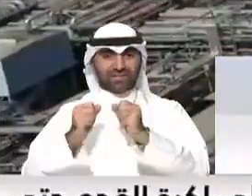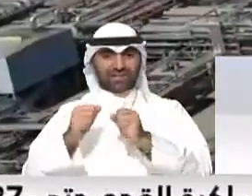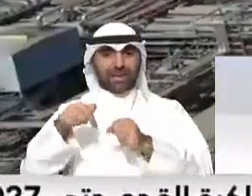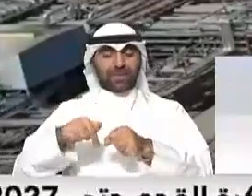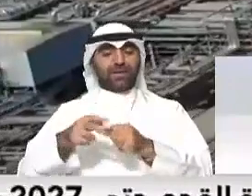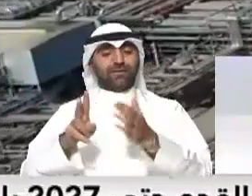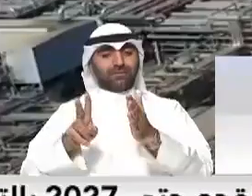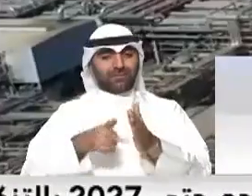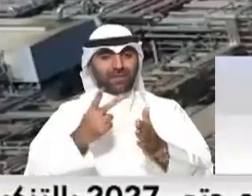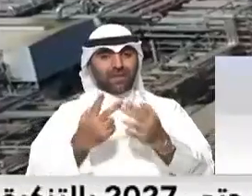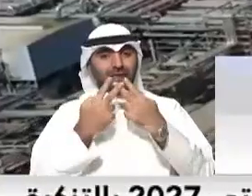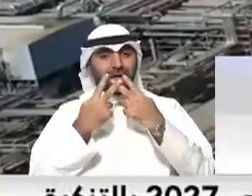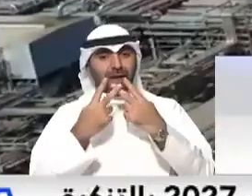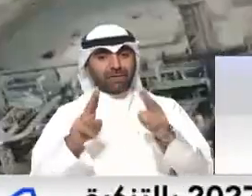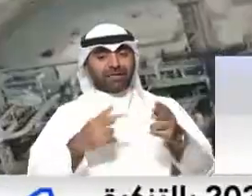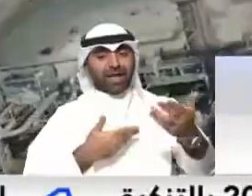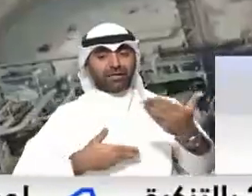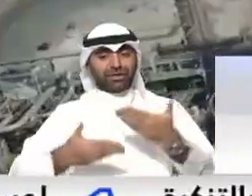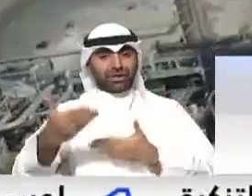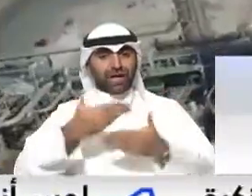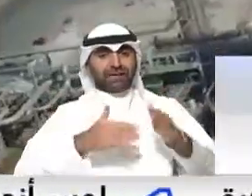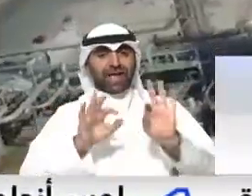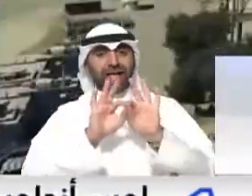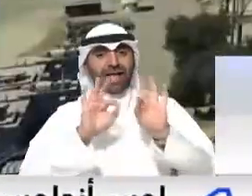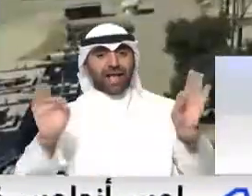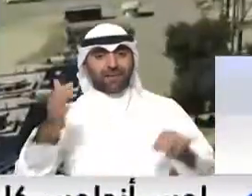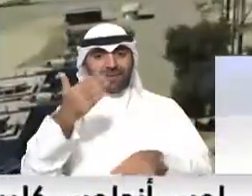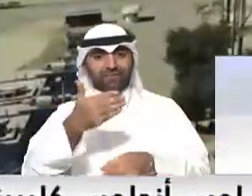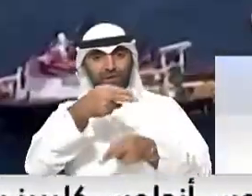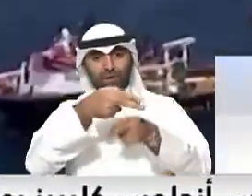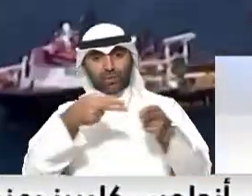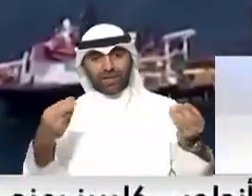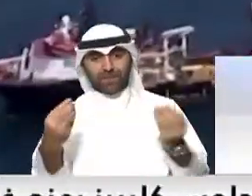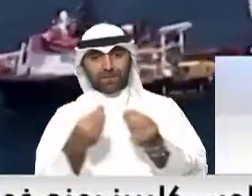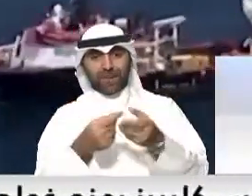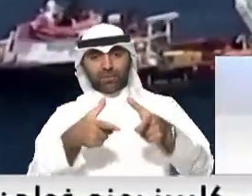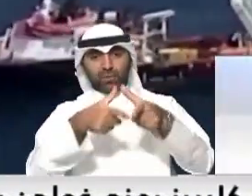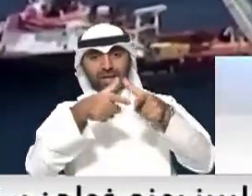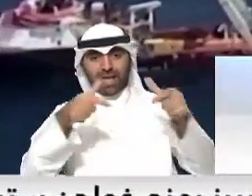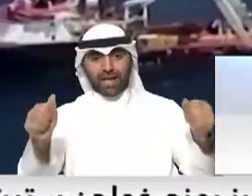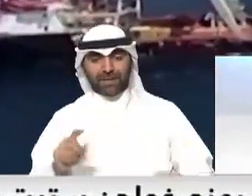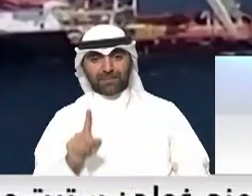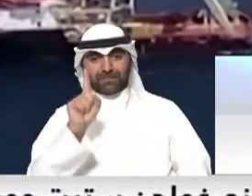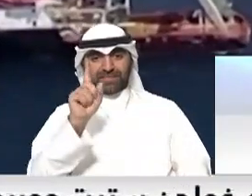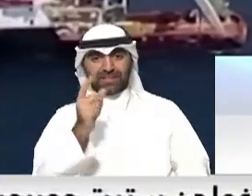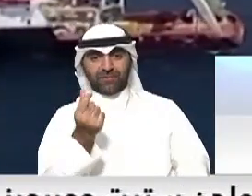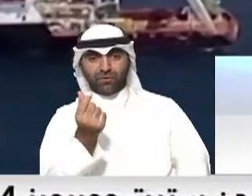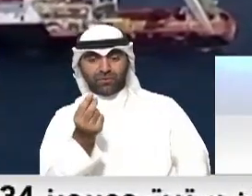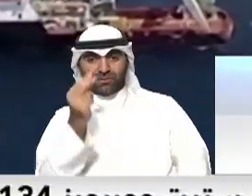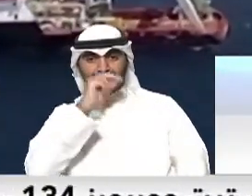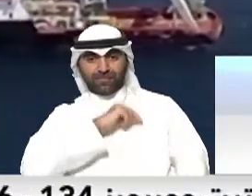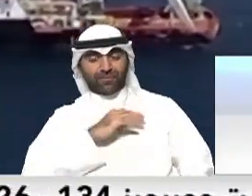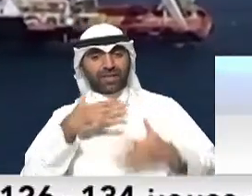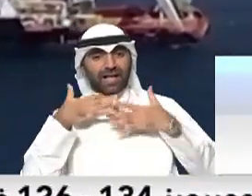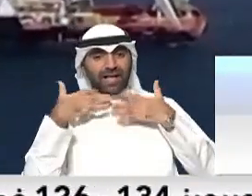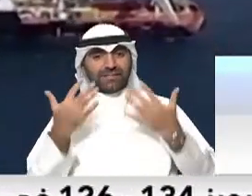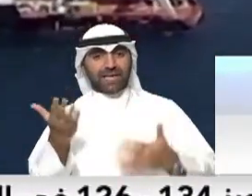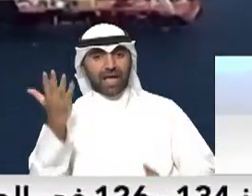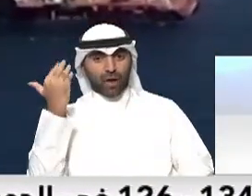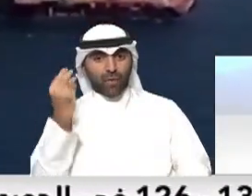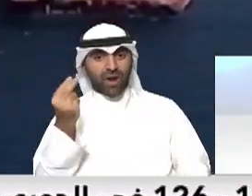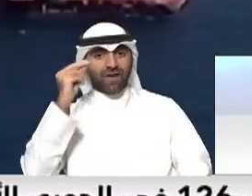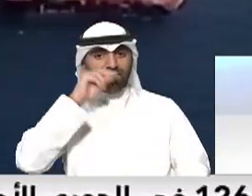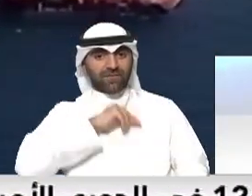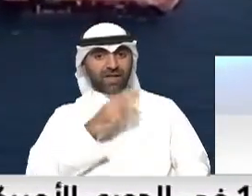الكويت 25% على اساس سنوي لتصل الى 500 وواحد وستين مليون دولار